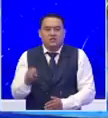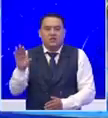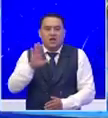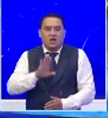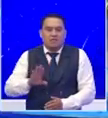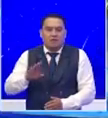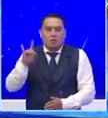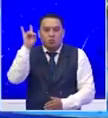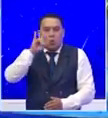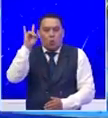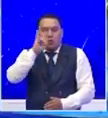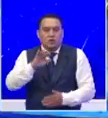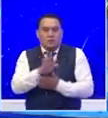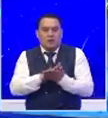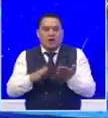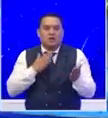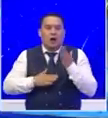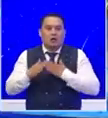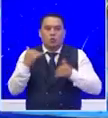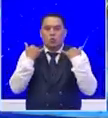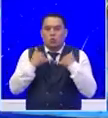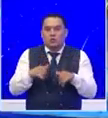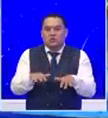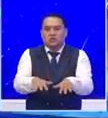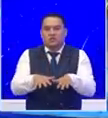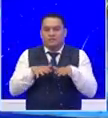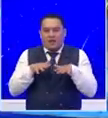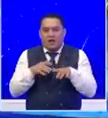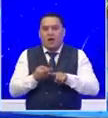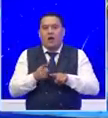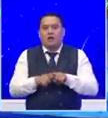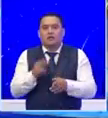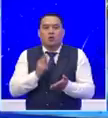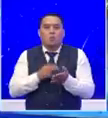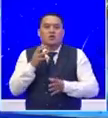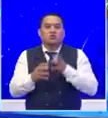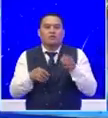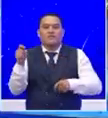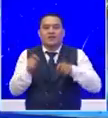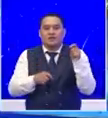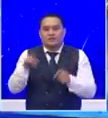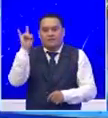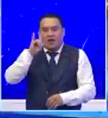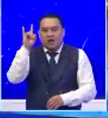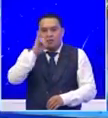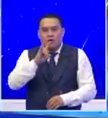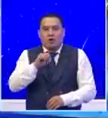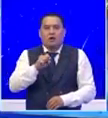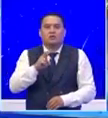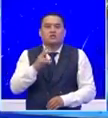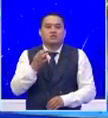Европейские мультфильмы и впредь продолжат радовать и удивлять своих зрителей. Это подтверждает международный фестиваль анимационных фильмов